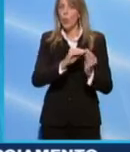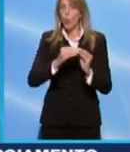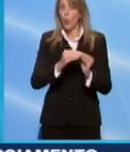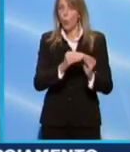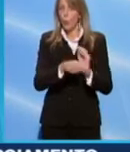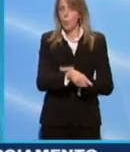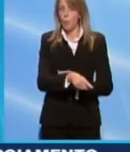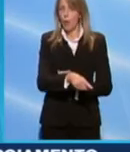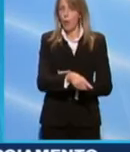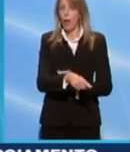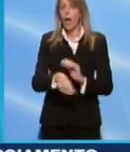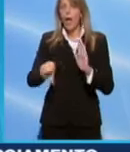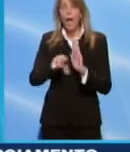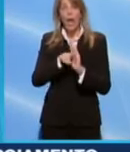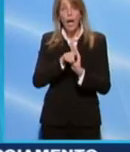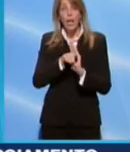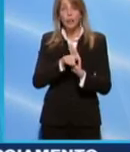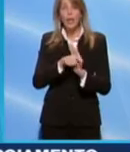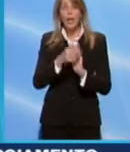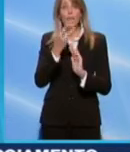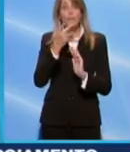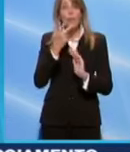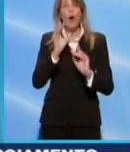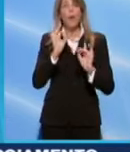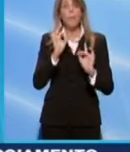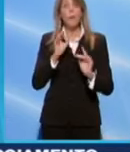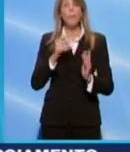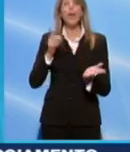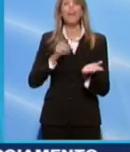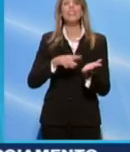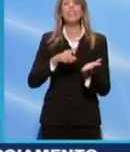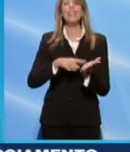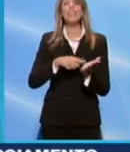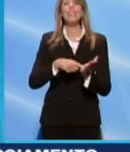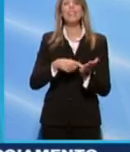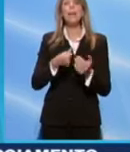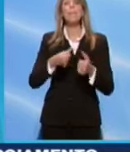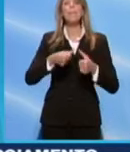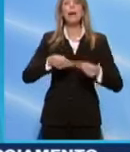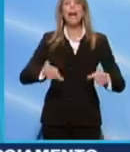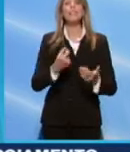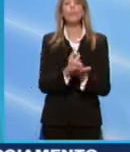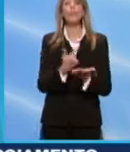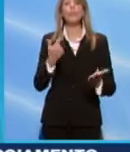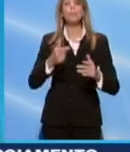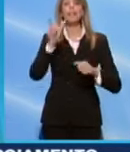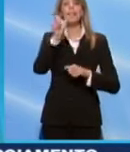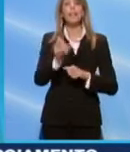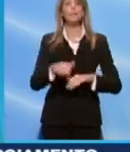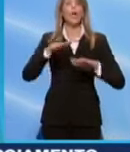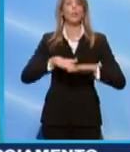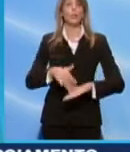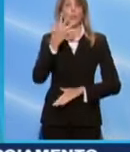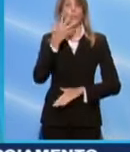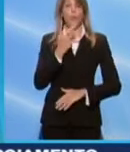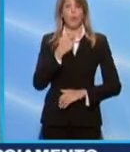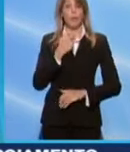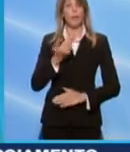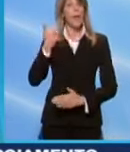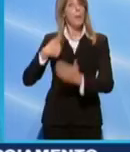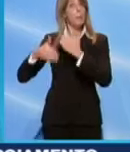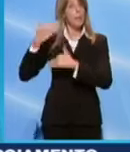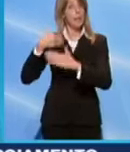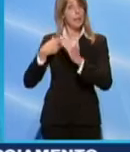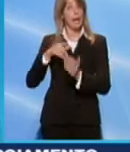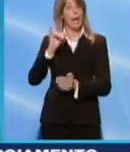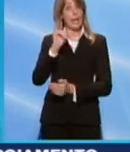legge è volta a tutelare i diritti fondamentali della persona. In precedenza Immuni aveva ricevuto la